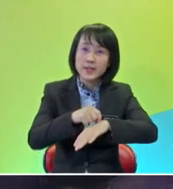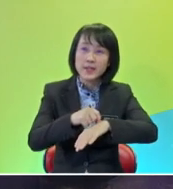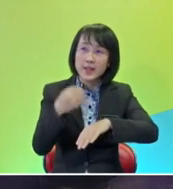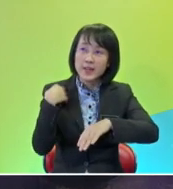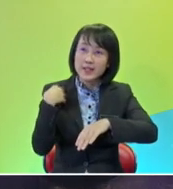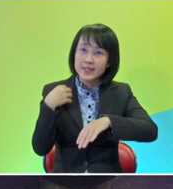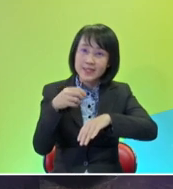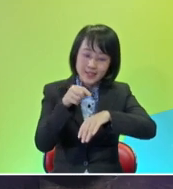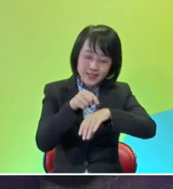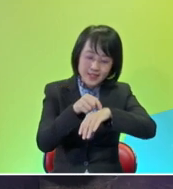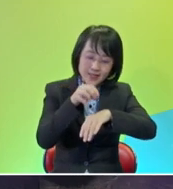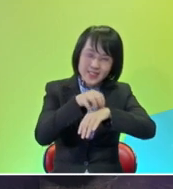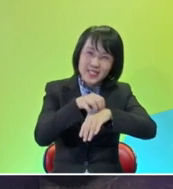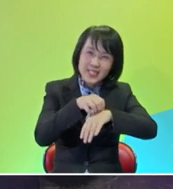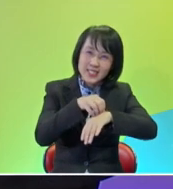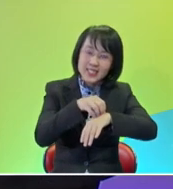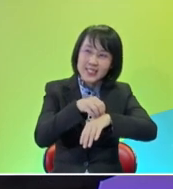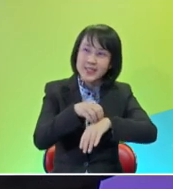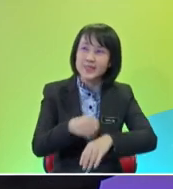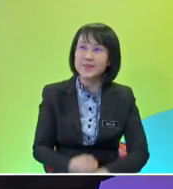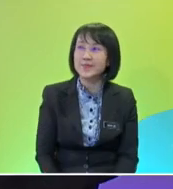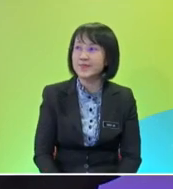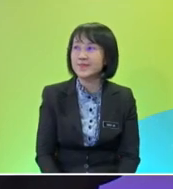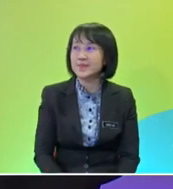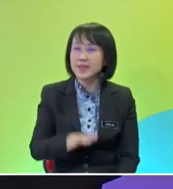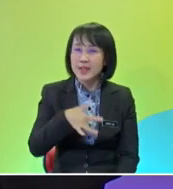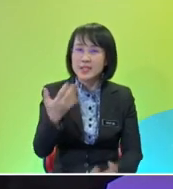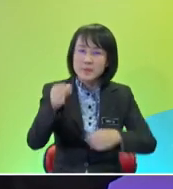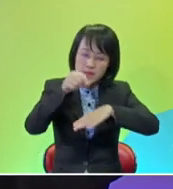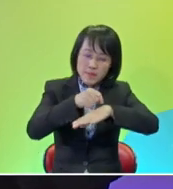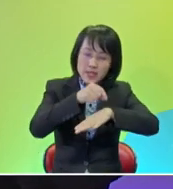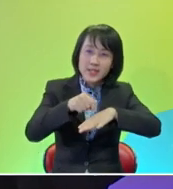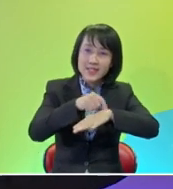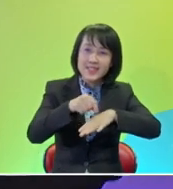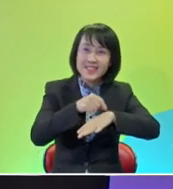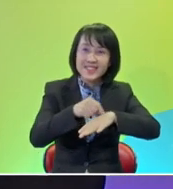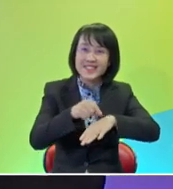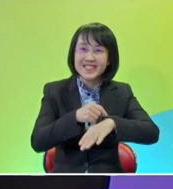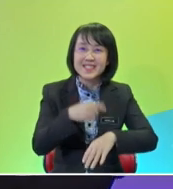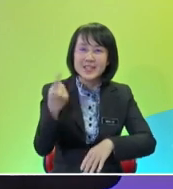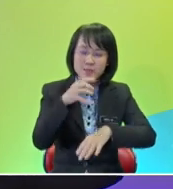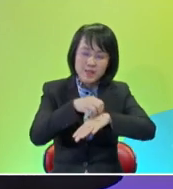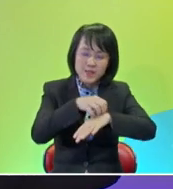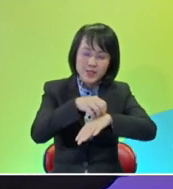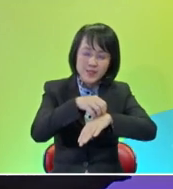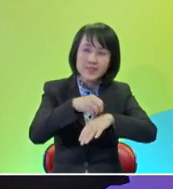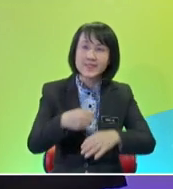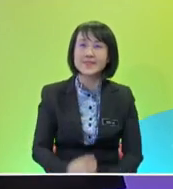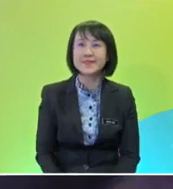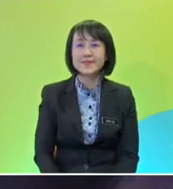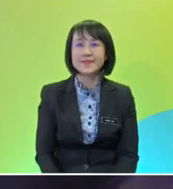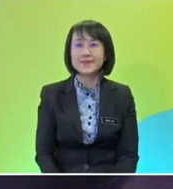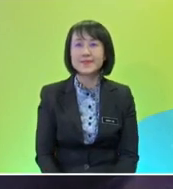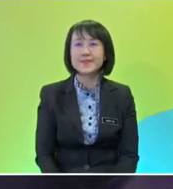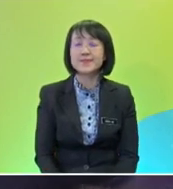rasa nak pangkah tu kan cikgu? Nak pangkah. Kadang-kadang lupa-lupa garu-garu. Betul cikgu. Okey cikgu, sekarang kita